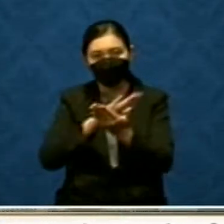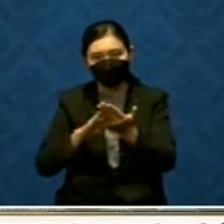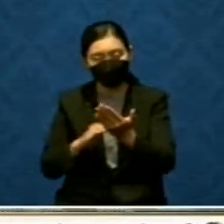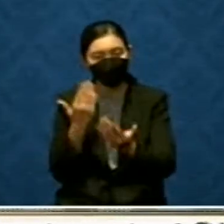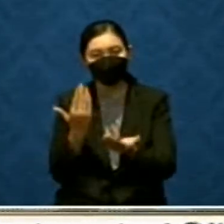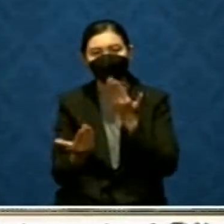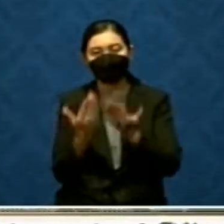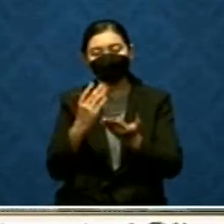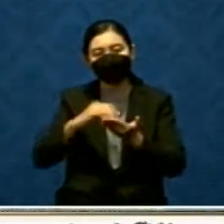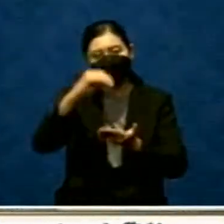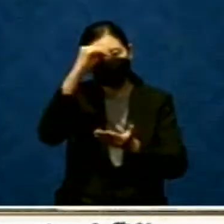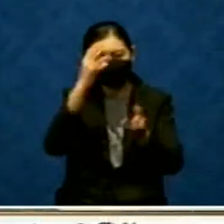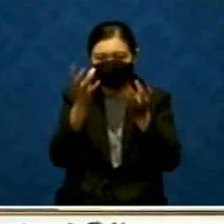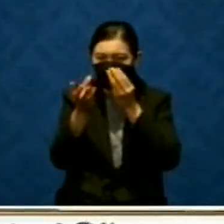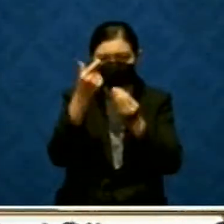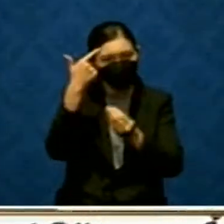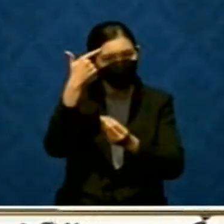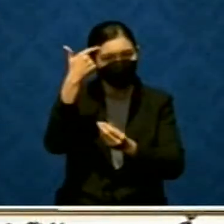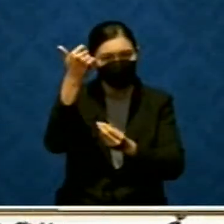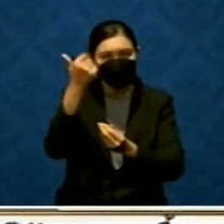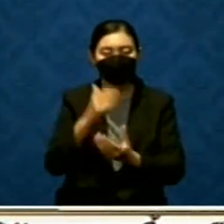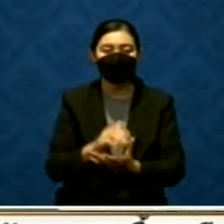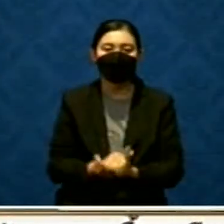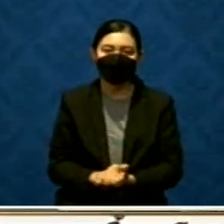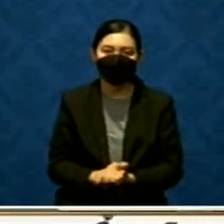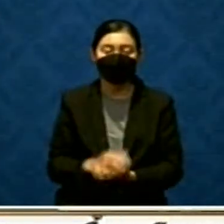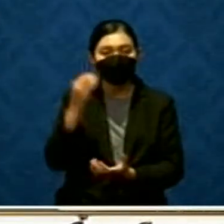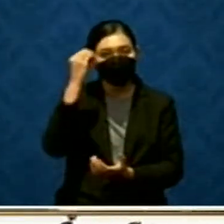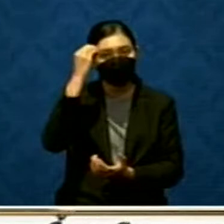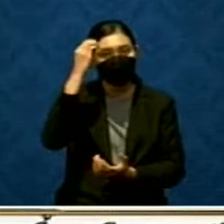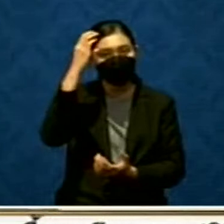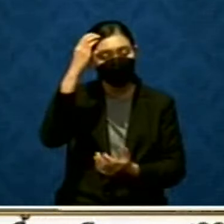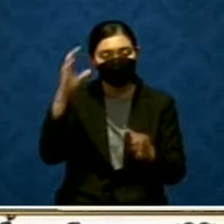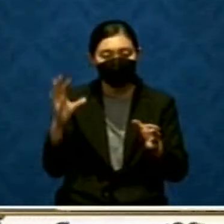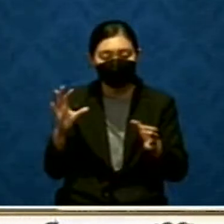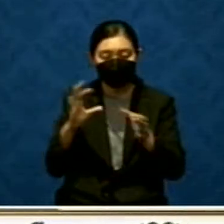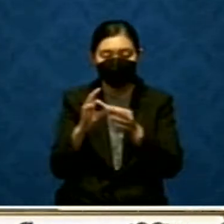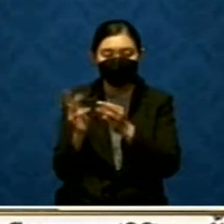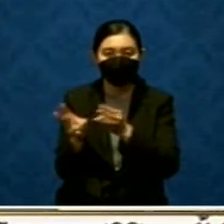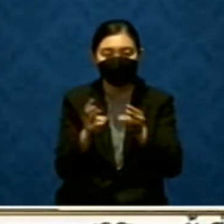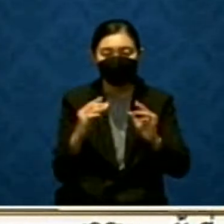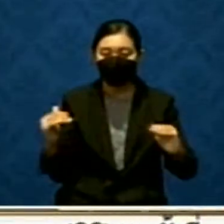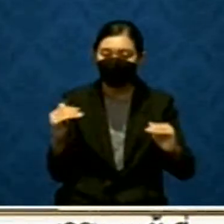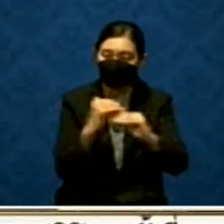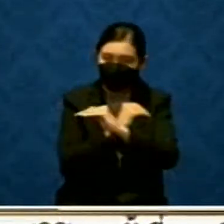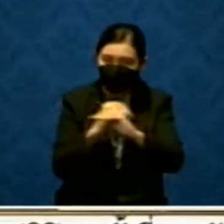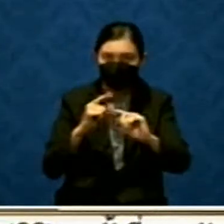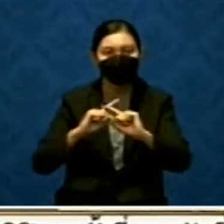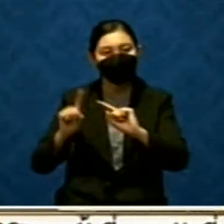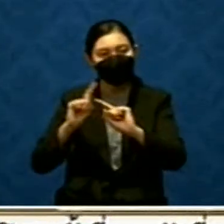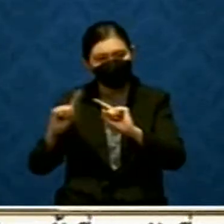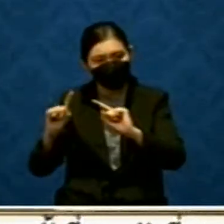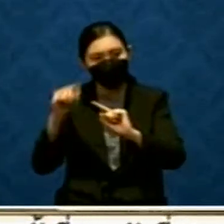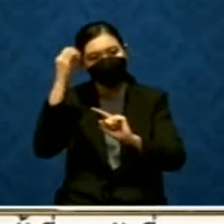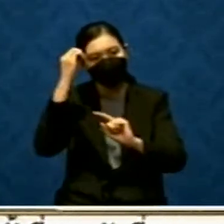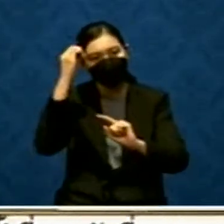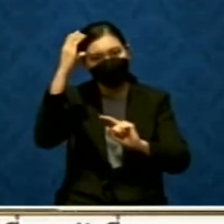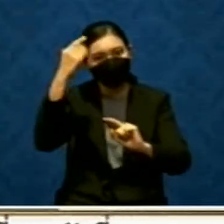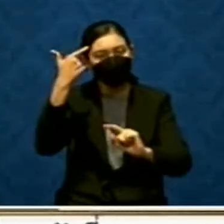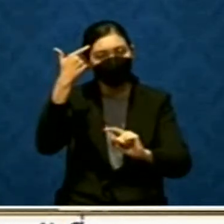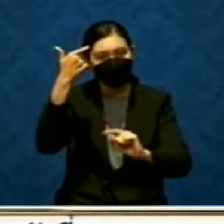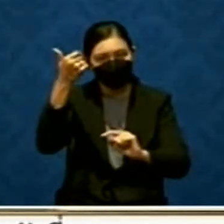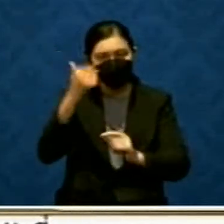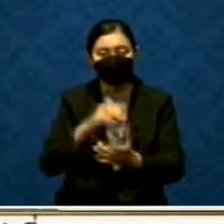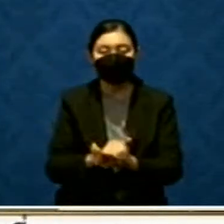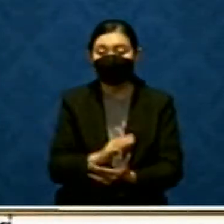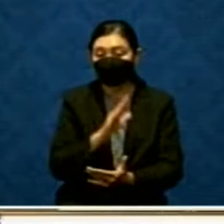นะครับมีความรู้ในเรื่องของระบบวิศวกรรมขนส่ง Transportation Engineering ดีนะครับก็จะได้มีโอก